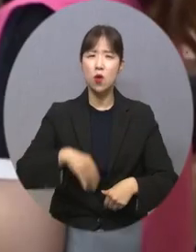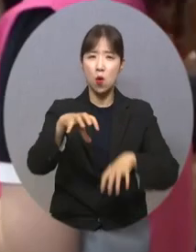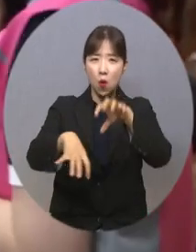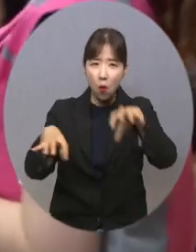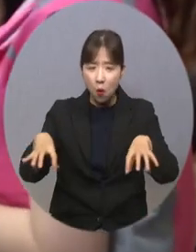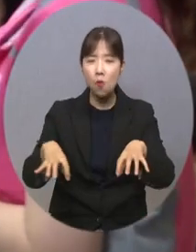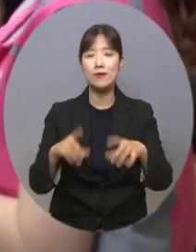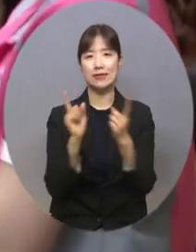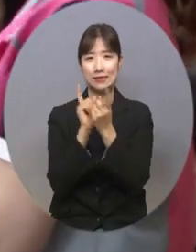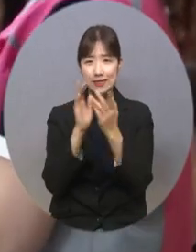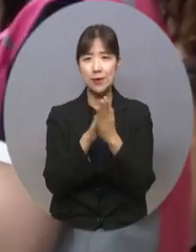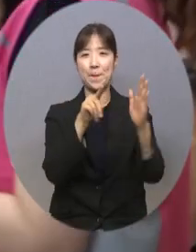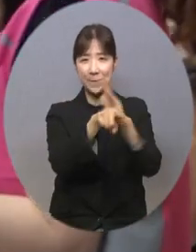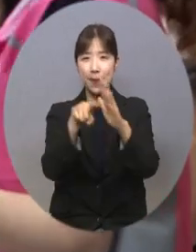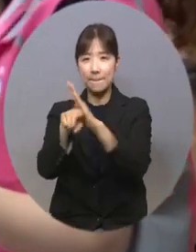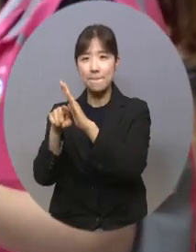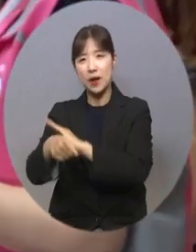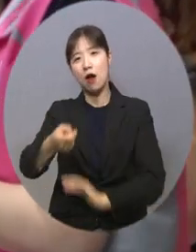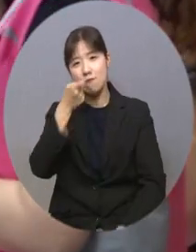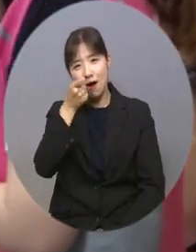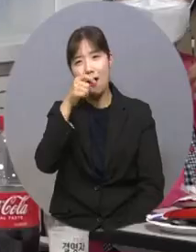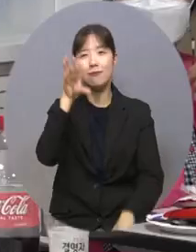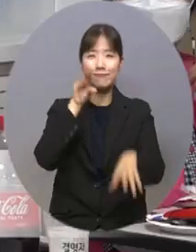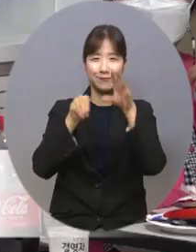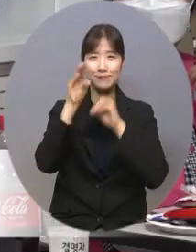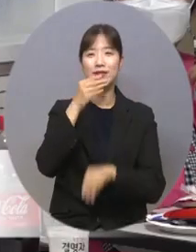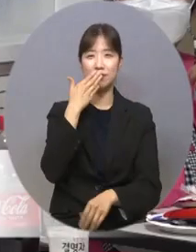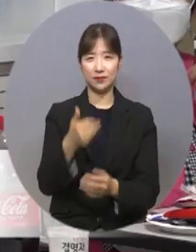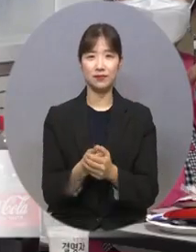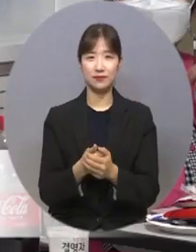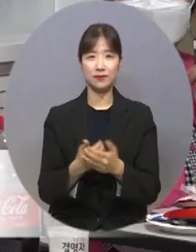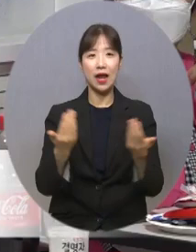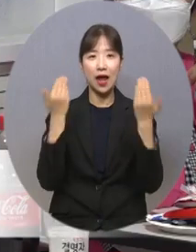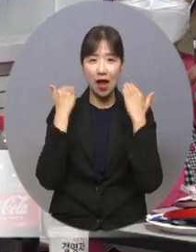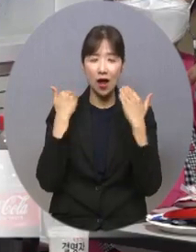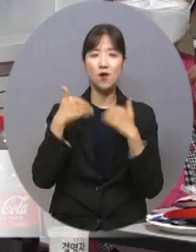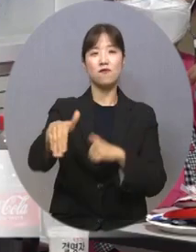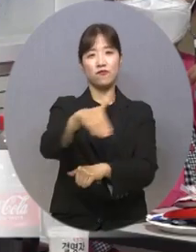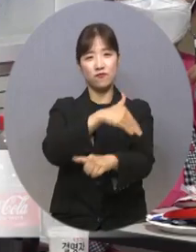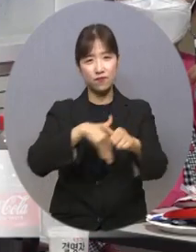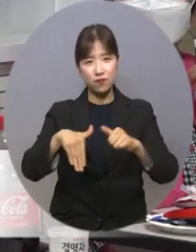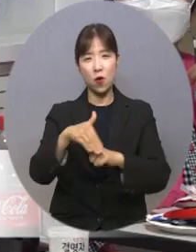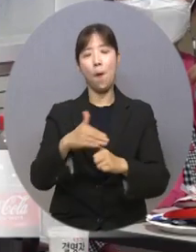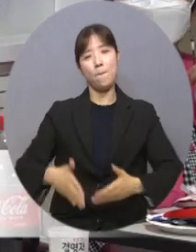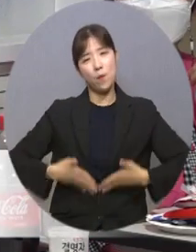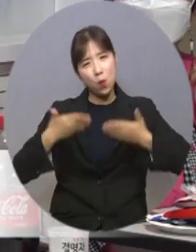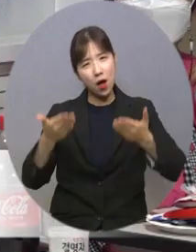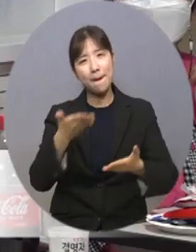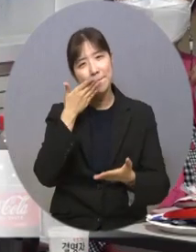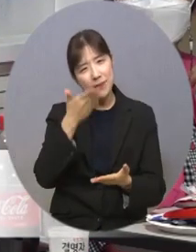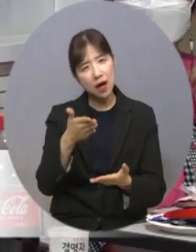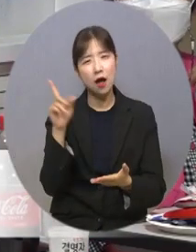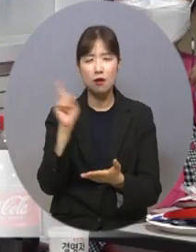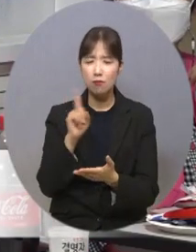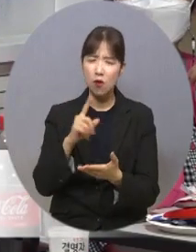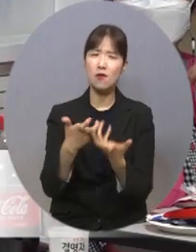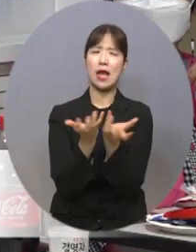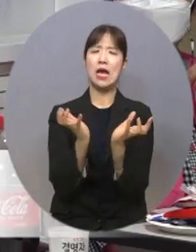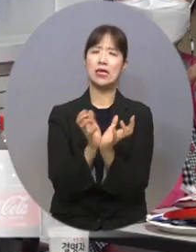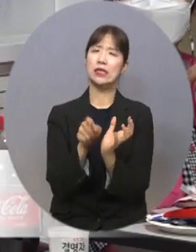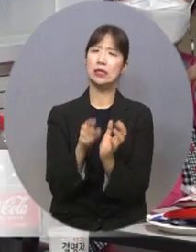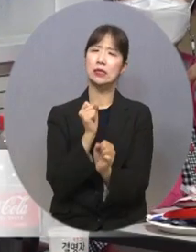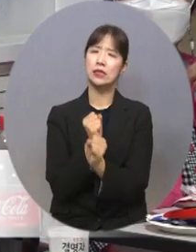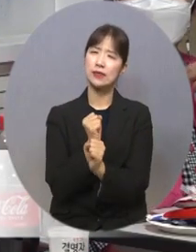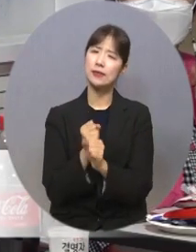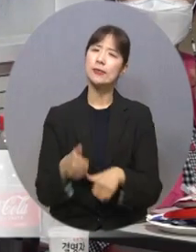현장을 배우며 경험을 쌓게 됩니다. 학교 주변에서 이렇게 봉사를 할 수 있는 뭔가 매개체가 있었으면 좋겠다라는